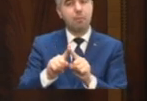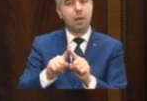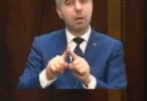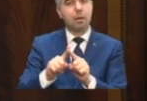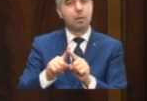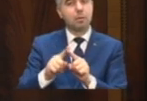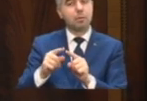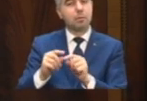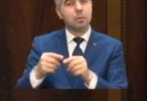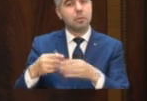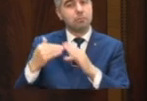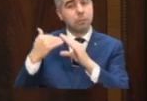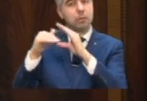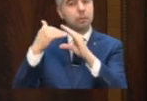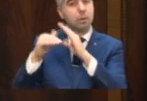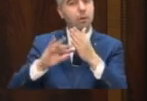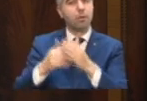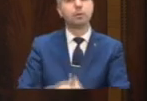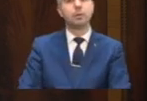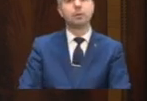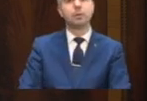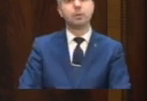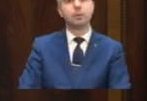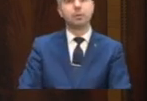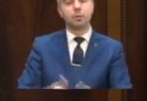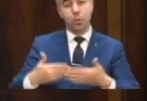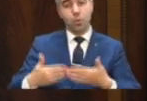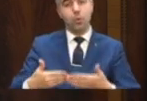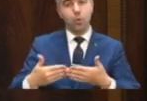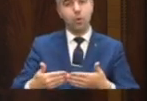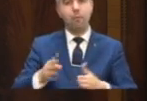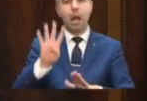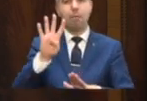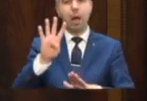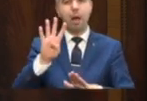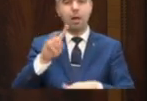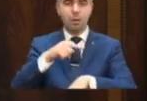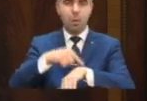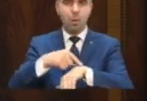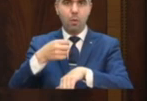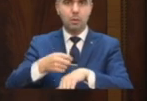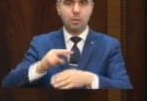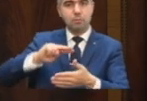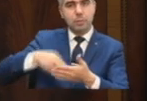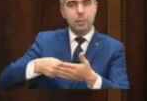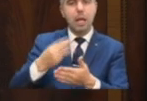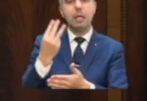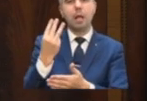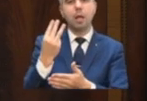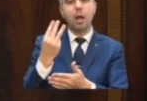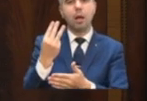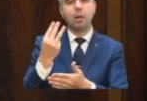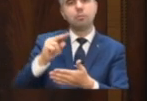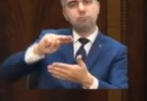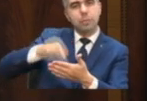القطاعات. اليوم عندنا في الربعاء إن شاء الله غادي نوقعوا ثلاثة ديال الاستثمارات في قطاع